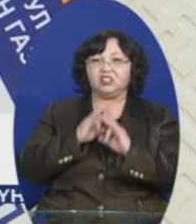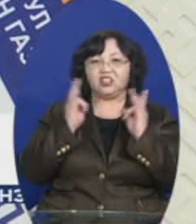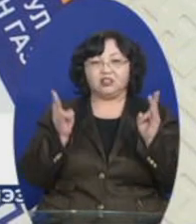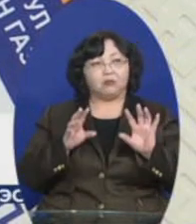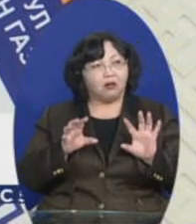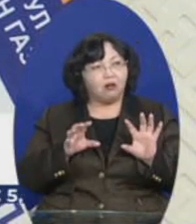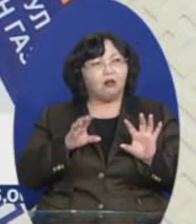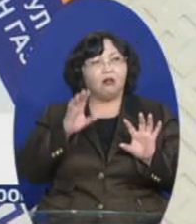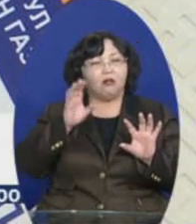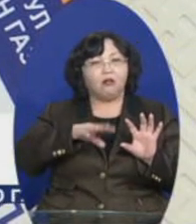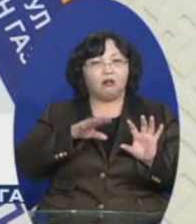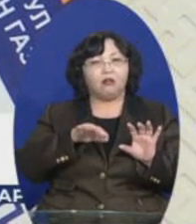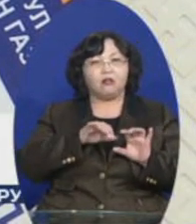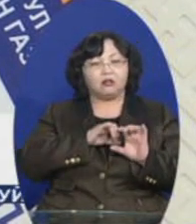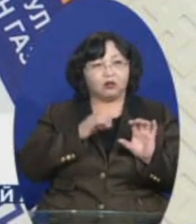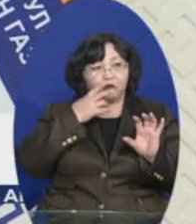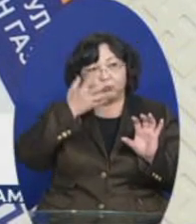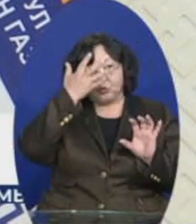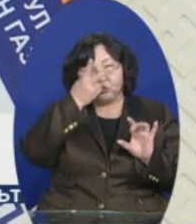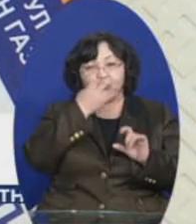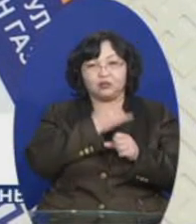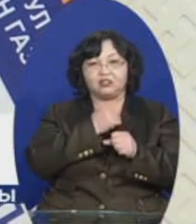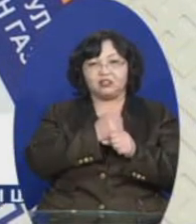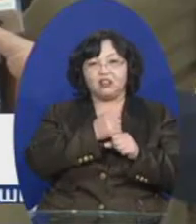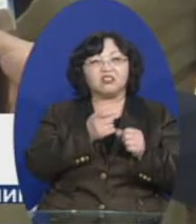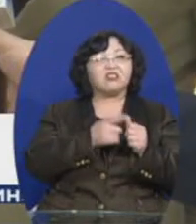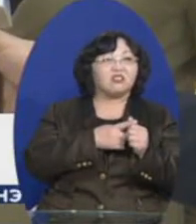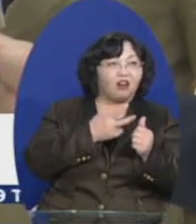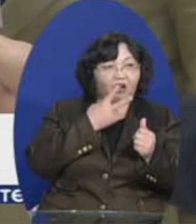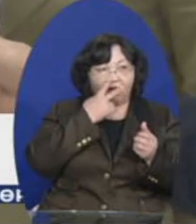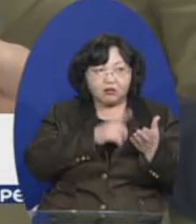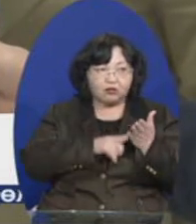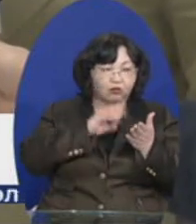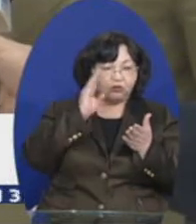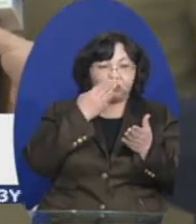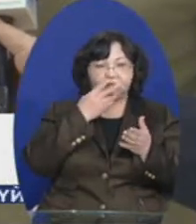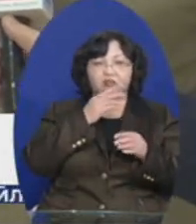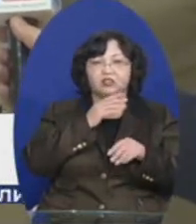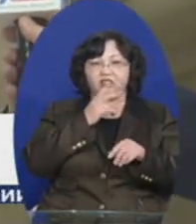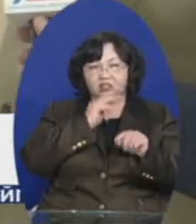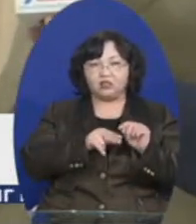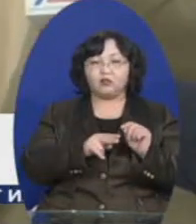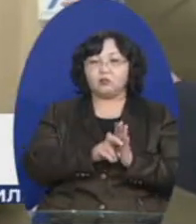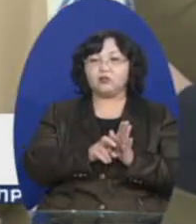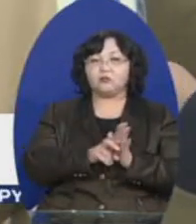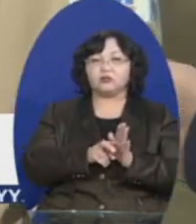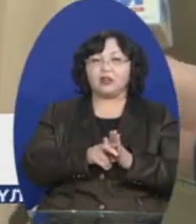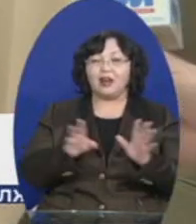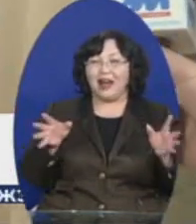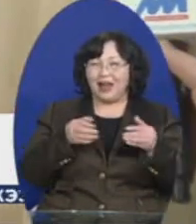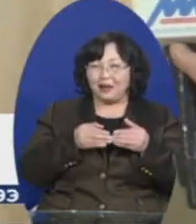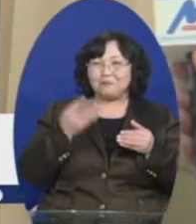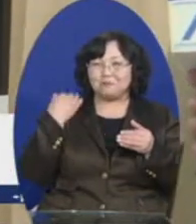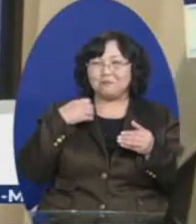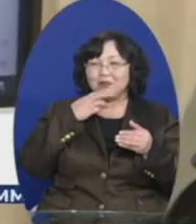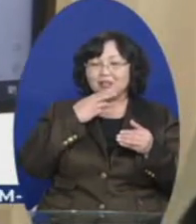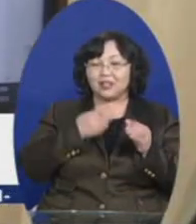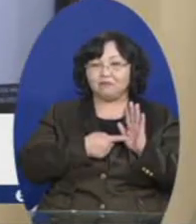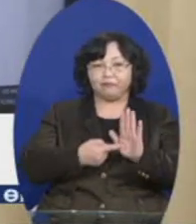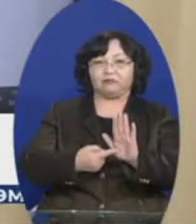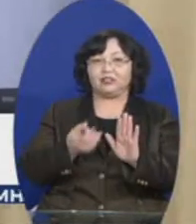бүхэн төрийнхөө үйл ажиллагааг хянах ийм болцоо бол энэ мэд иргэдийн хувьд хаалттай байсан мэдээллүүд үе шаттайгаар ил болсоор